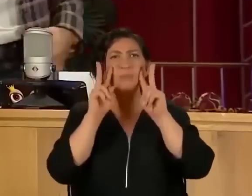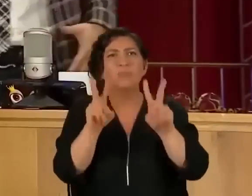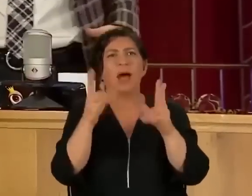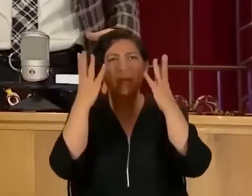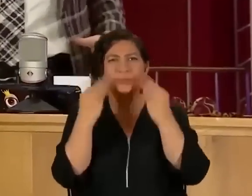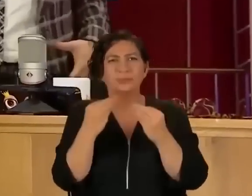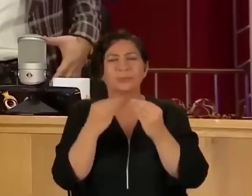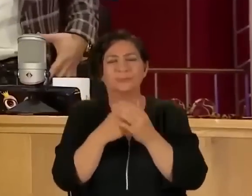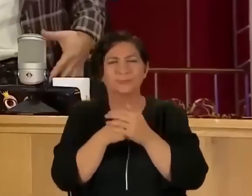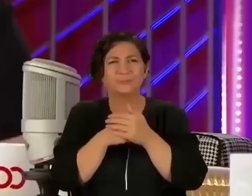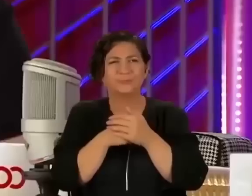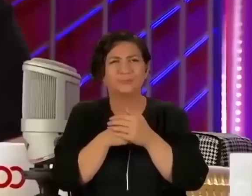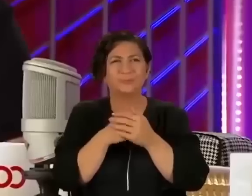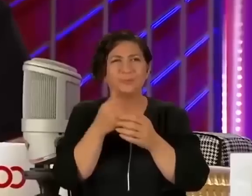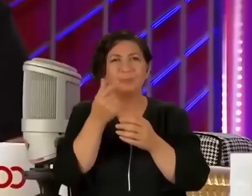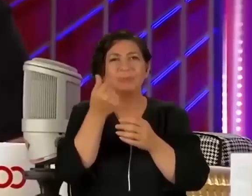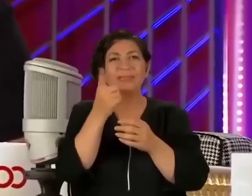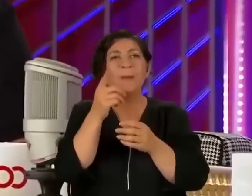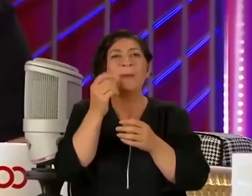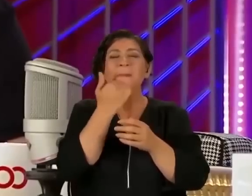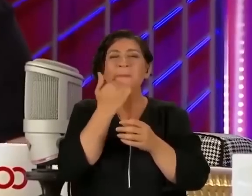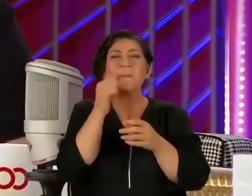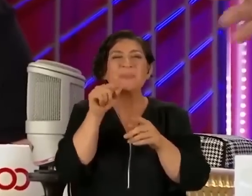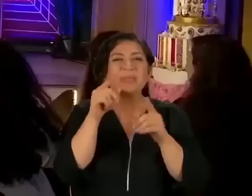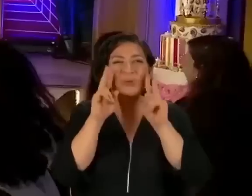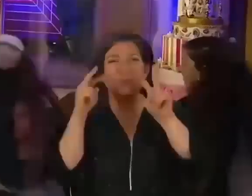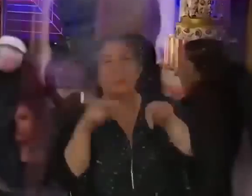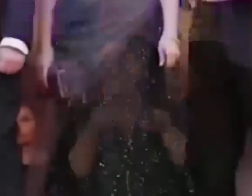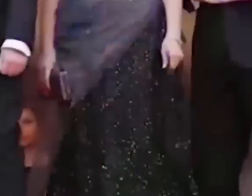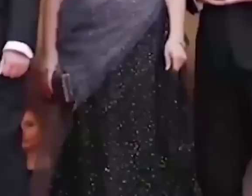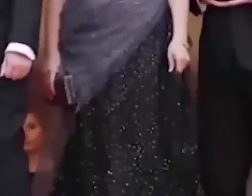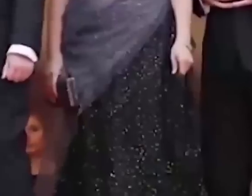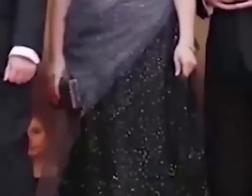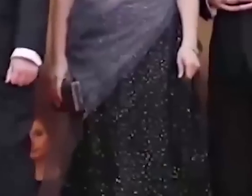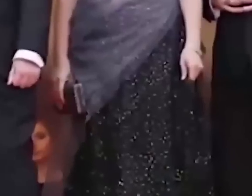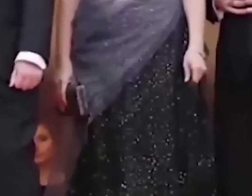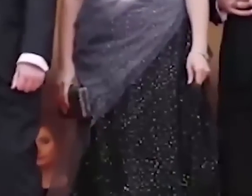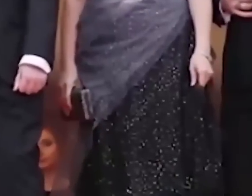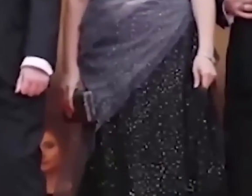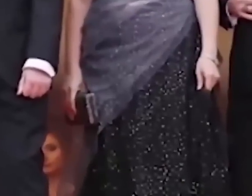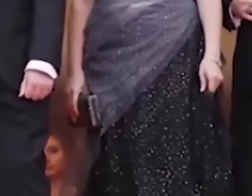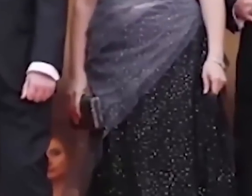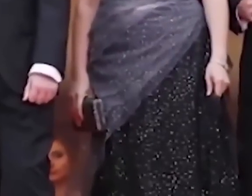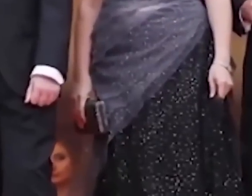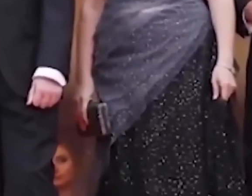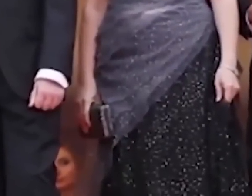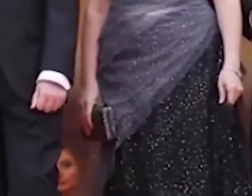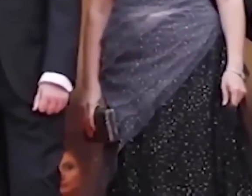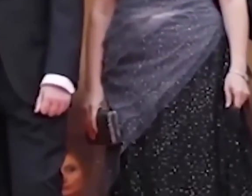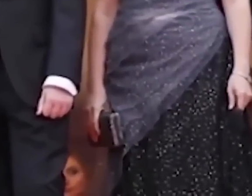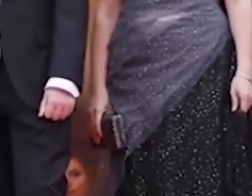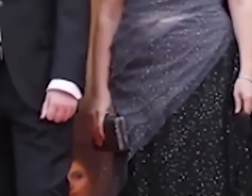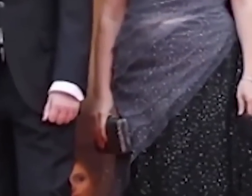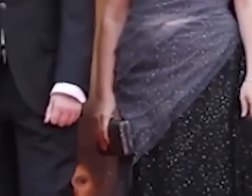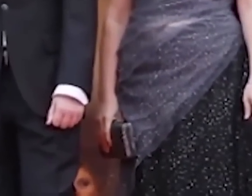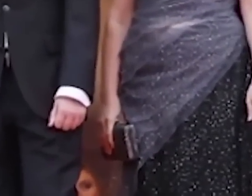yani. Yani birazdan pipini gösterecek gibi duruyorsun. Evet, yani orada eleştirildin mi o fotoğraflar yüzünden? Eleştirildim abi.